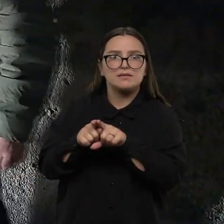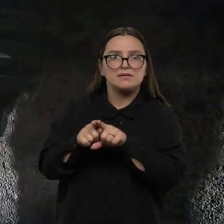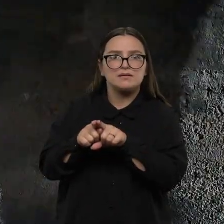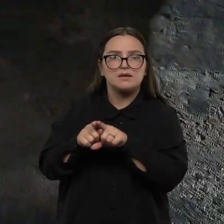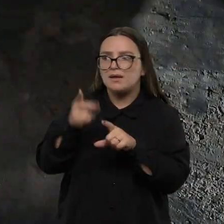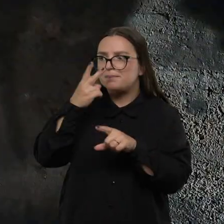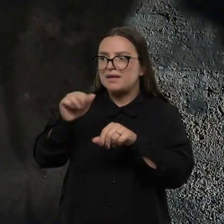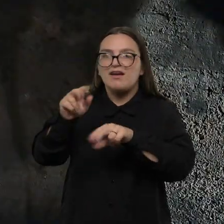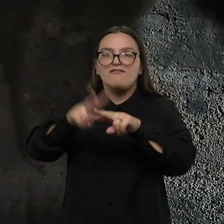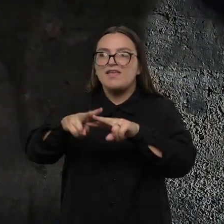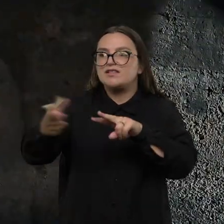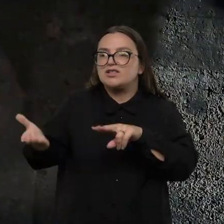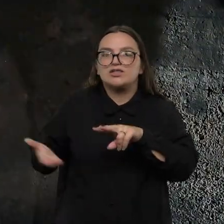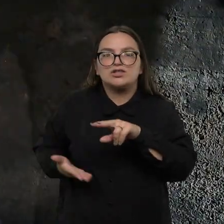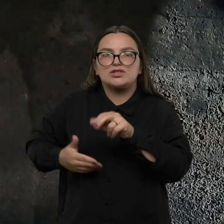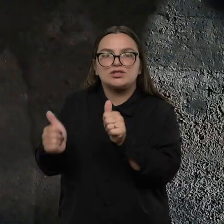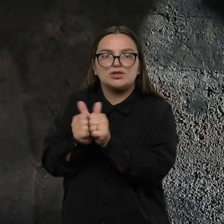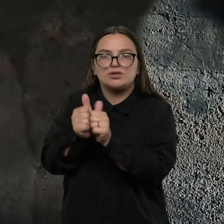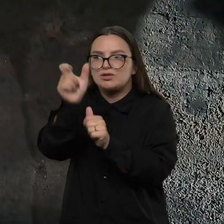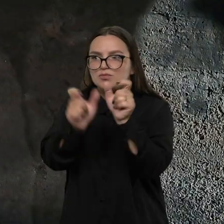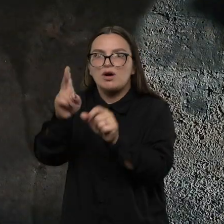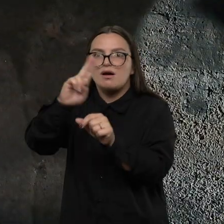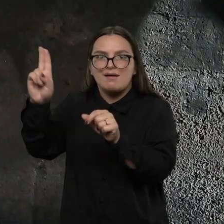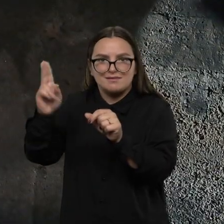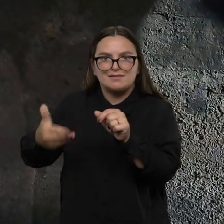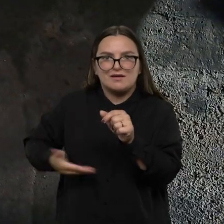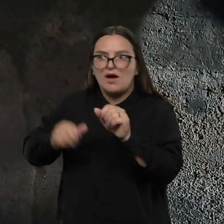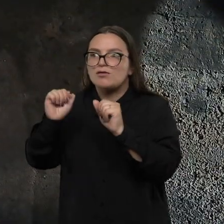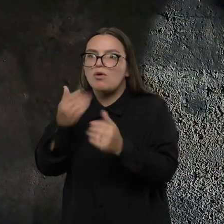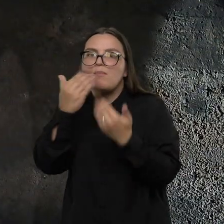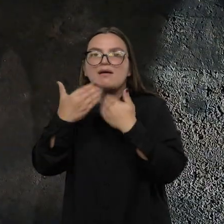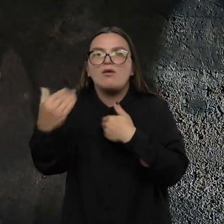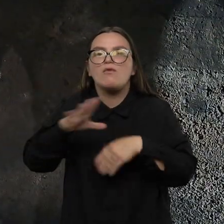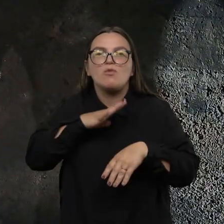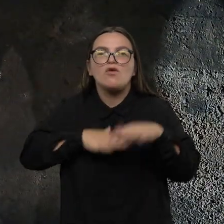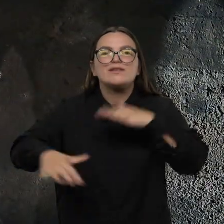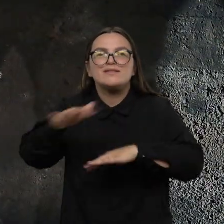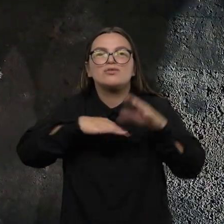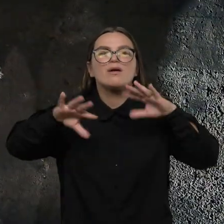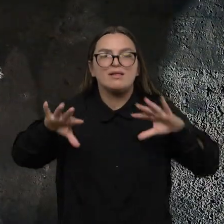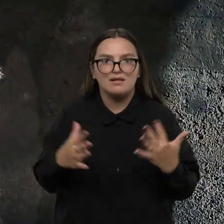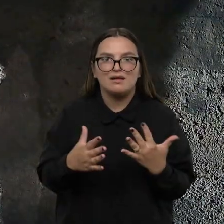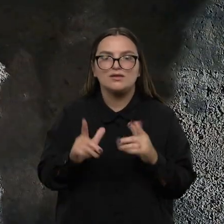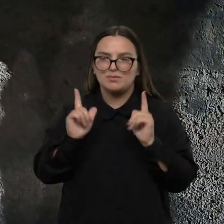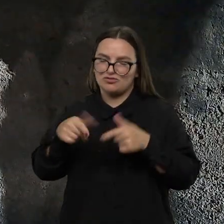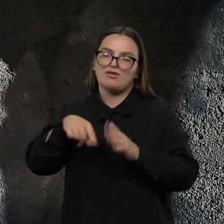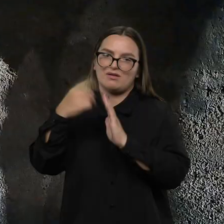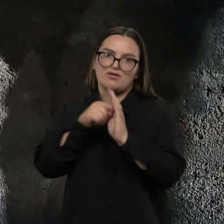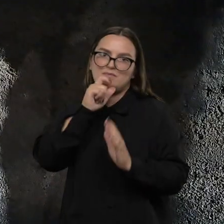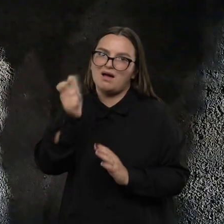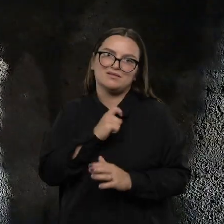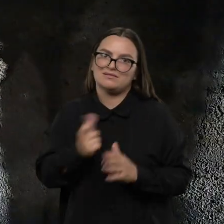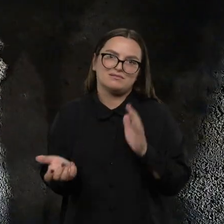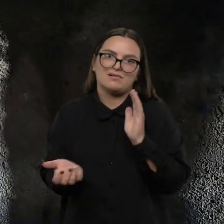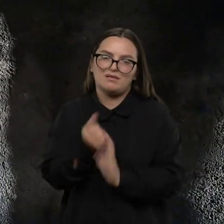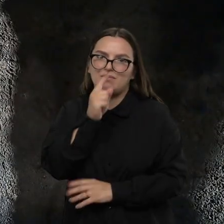Ir kiek teko klausti vietinių kraštotyrininkų, žinovų, įvykių, niekas